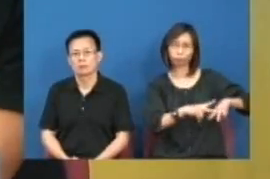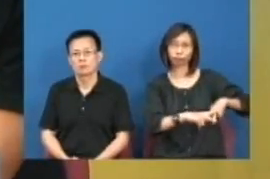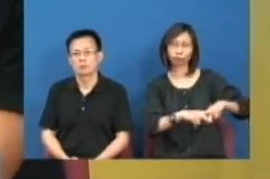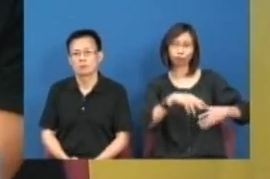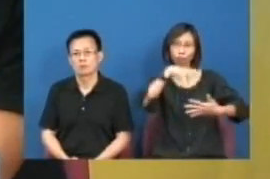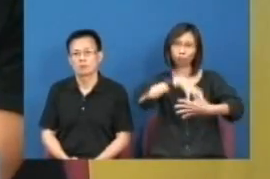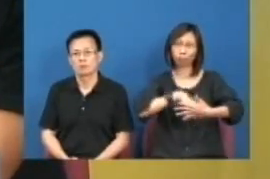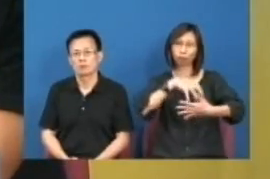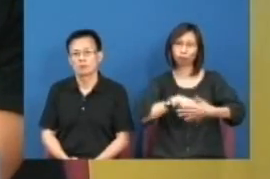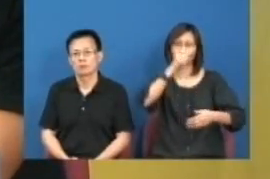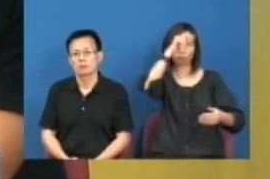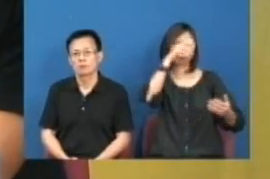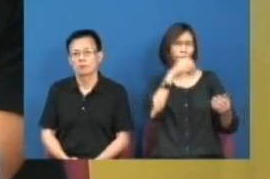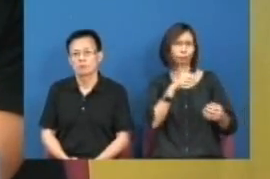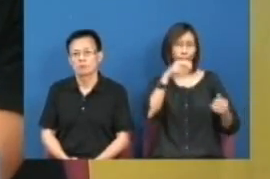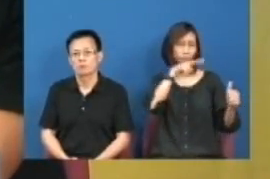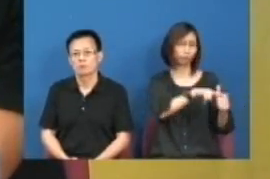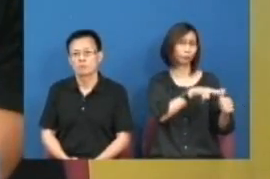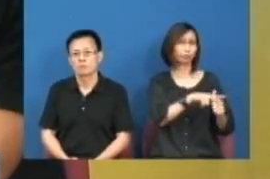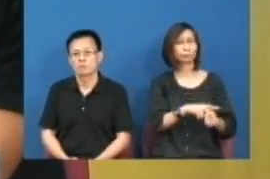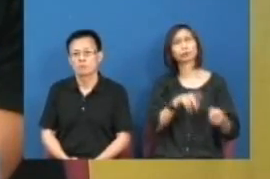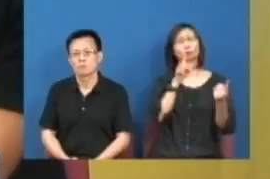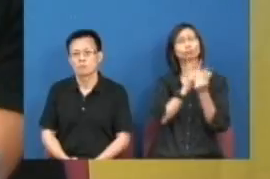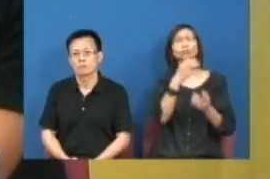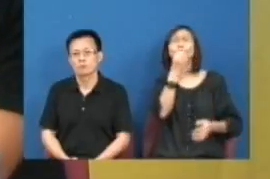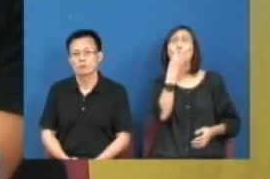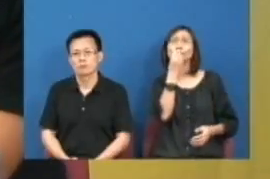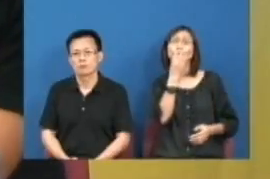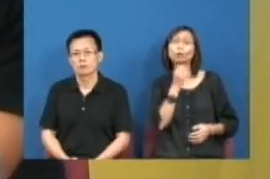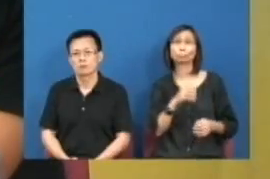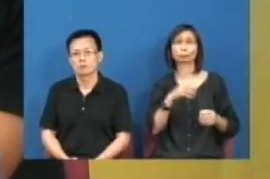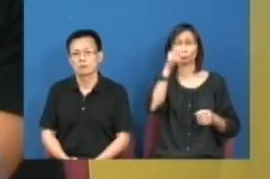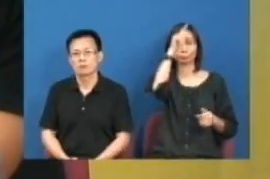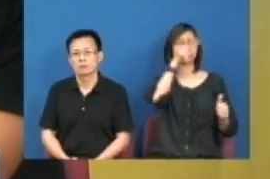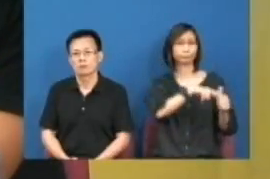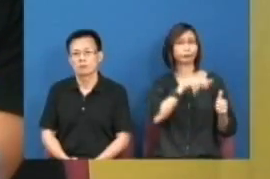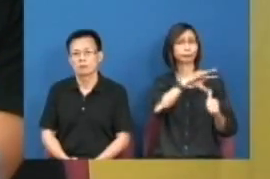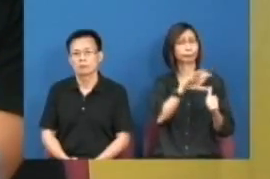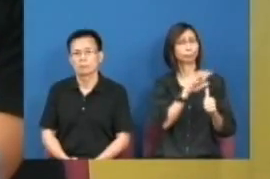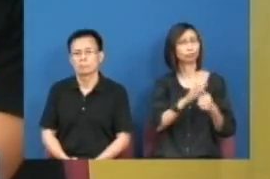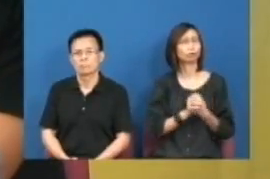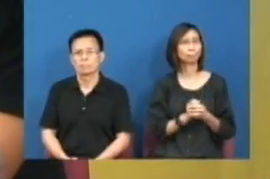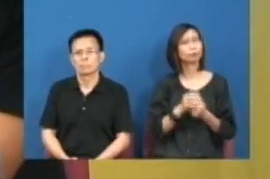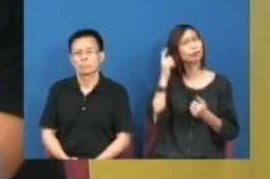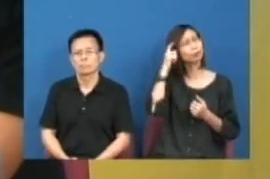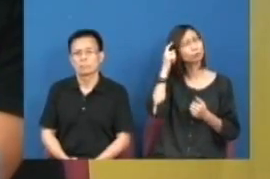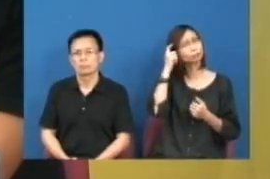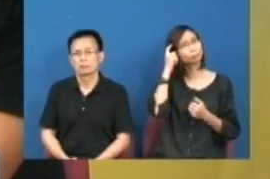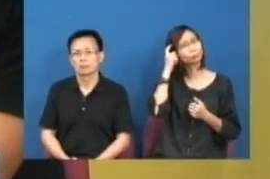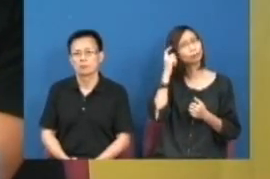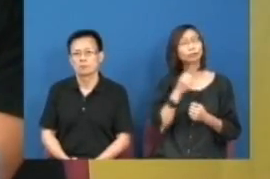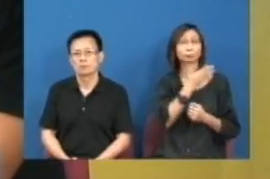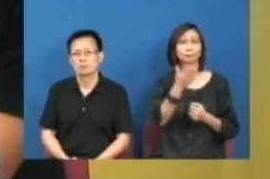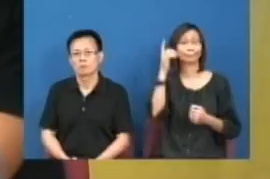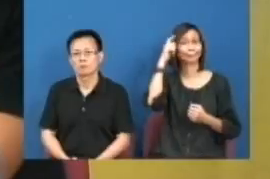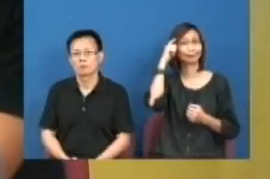部嘅政治，其實對香港即係究竟未來政治發展，其實有一定即係影響啦。咁啱都諗起就係話，其實大家知道其實